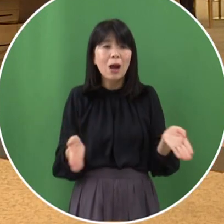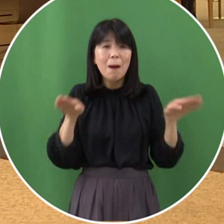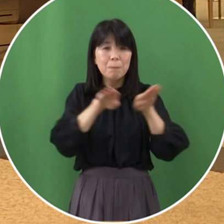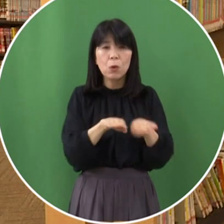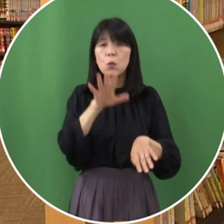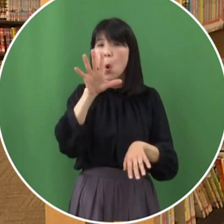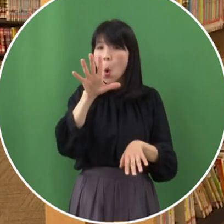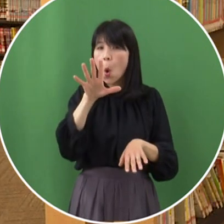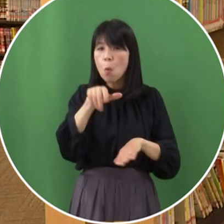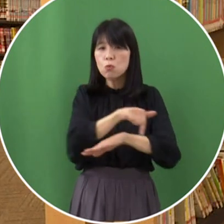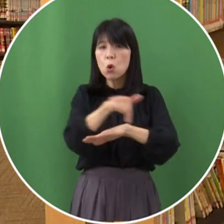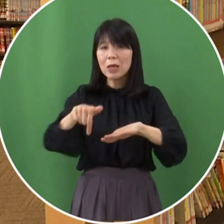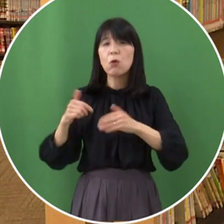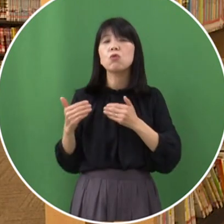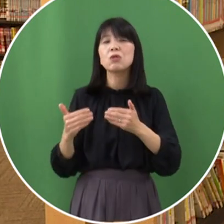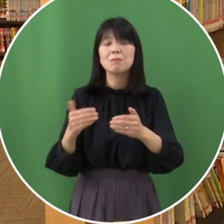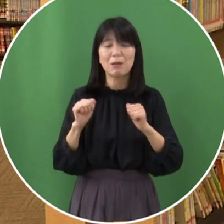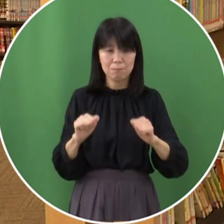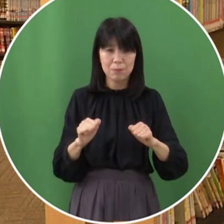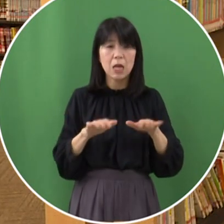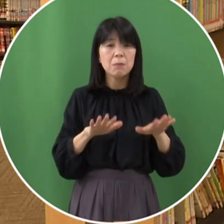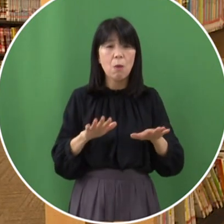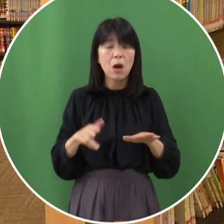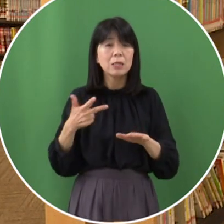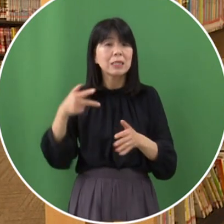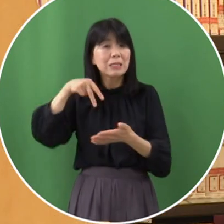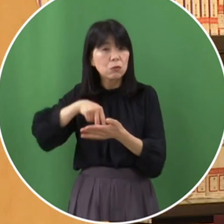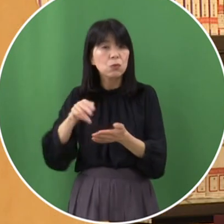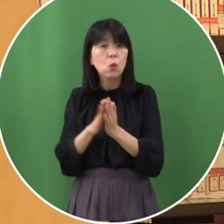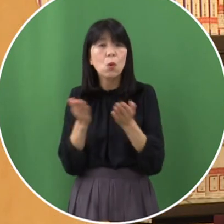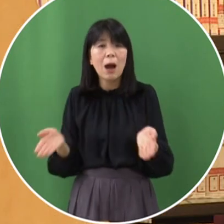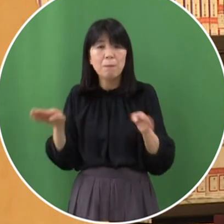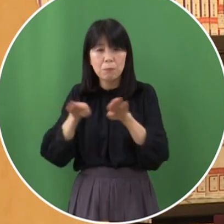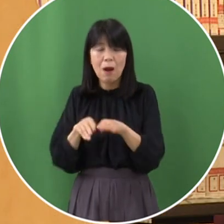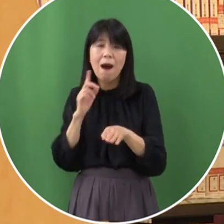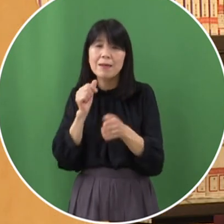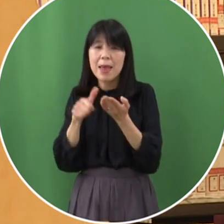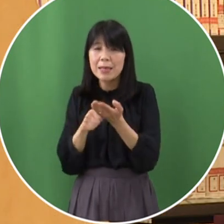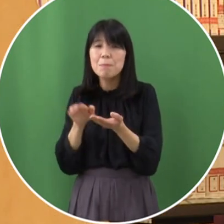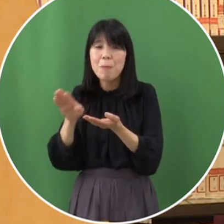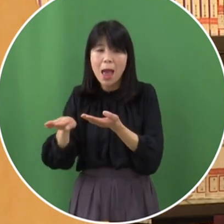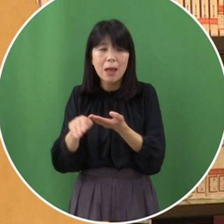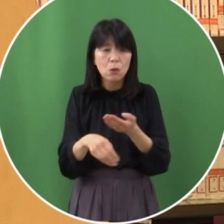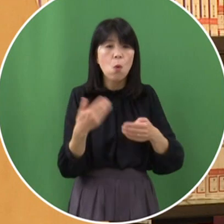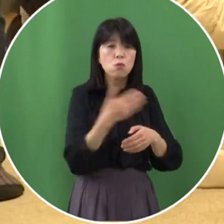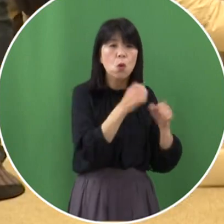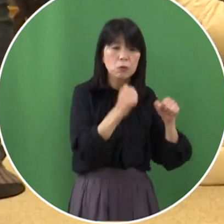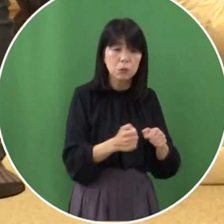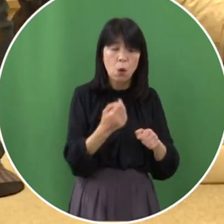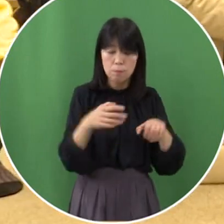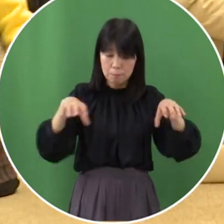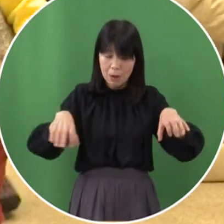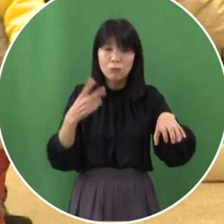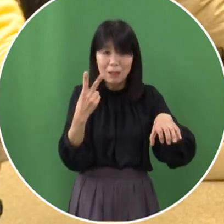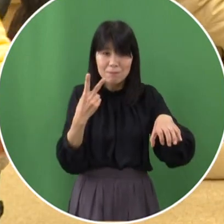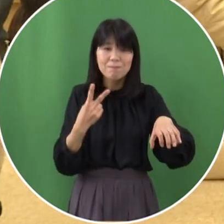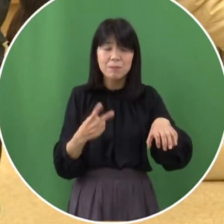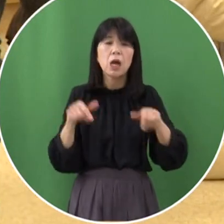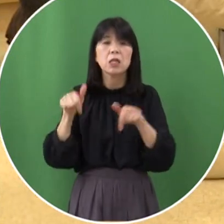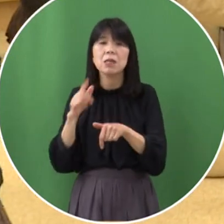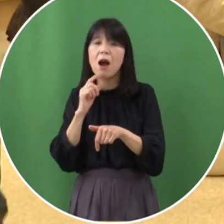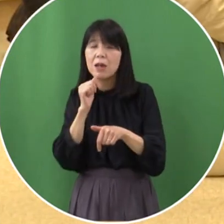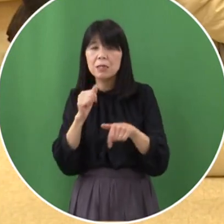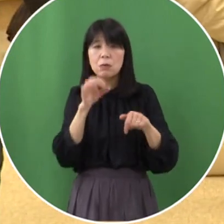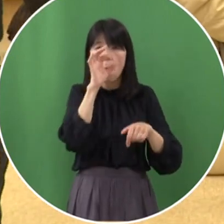します。現在市立図書館は明石駅前と魚住の2カ所にありますが、西明石、大久保、二